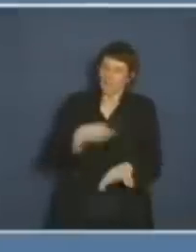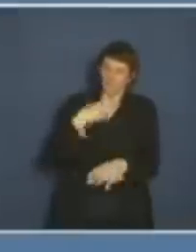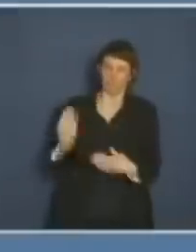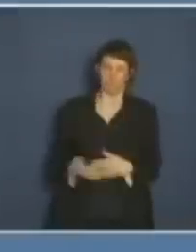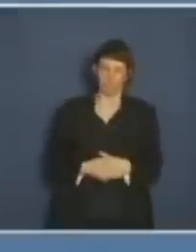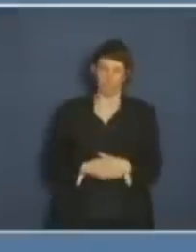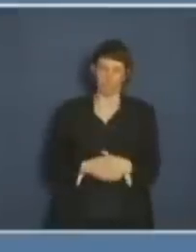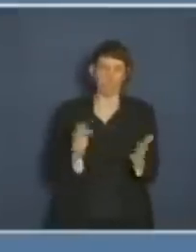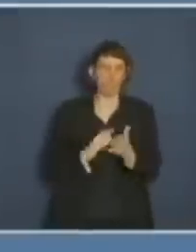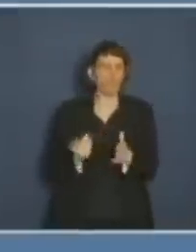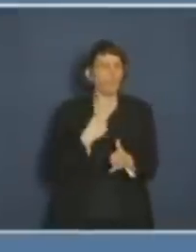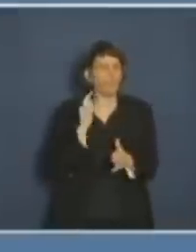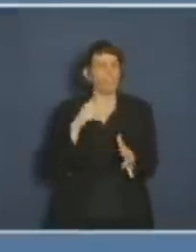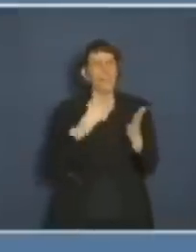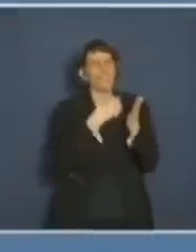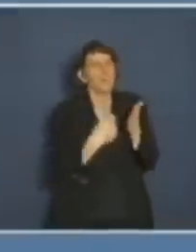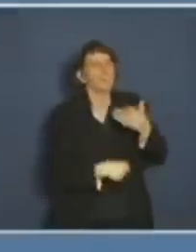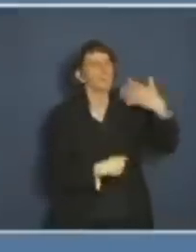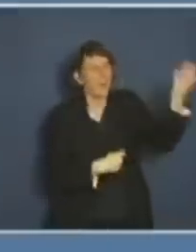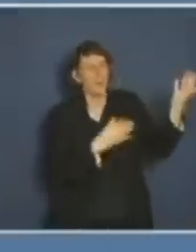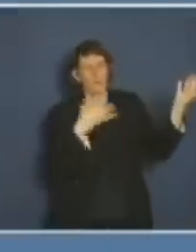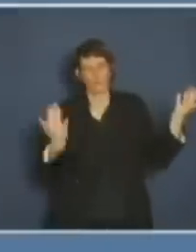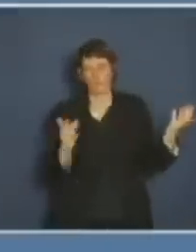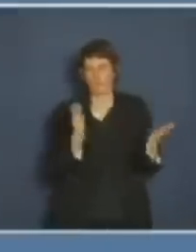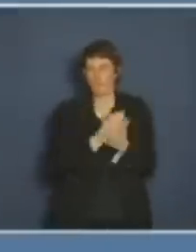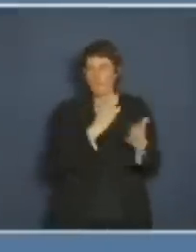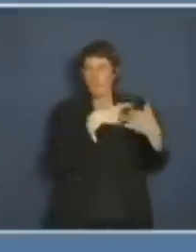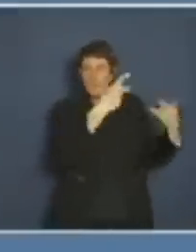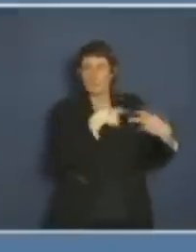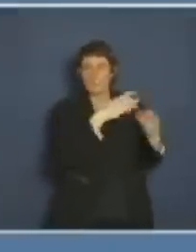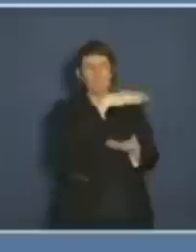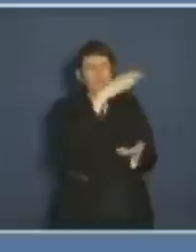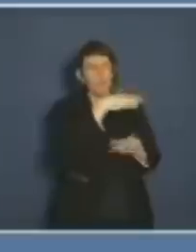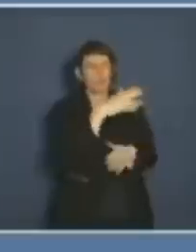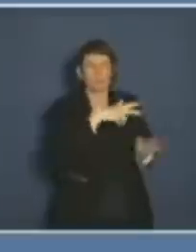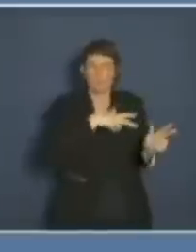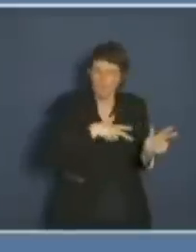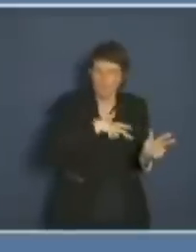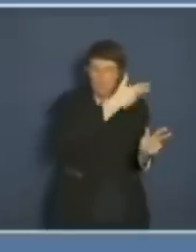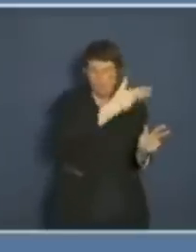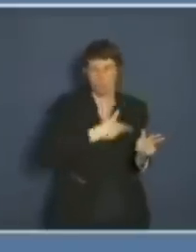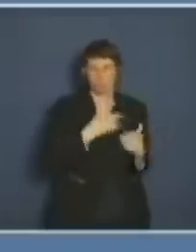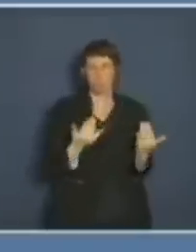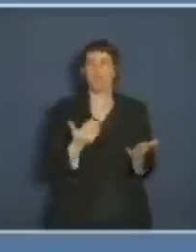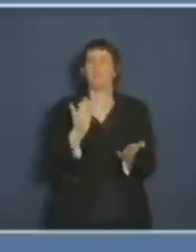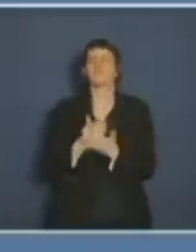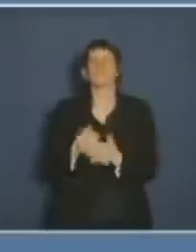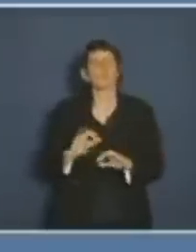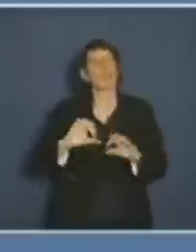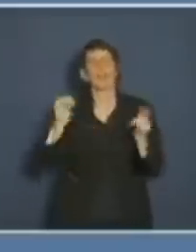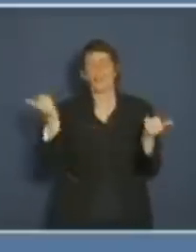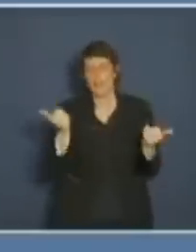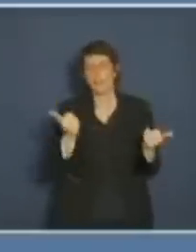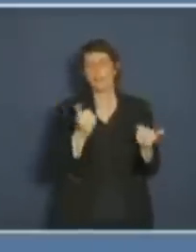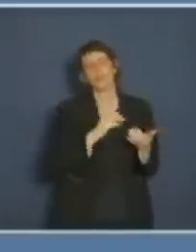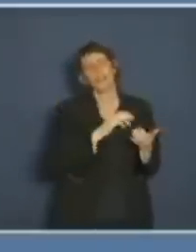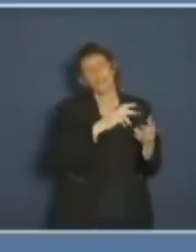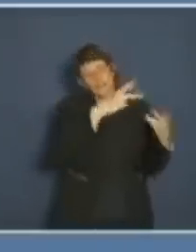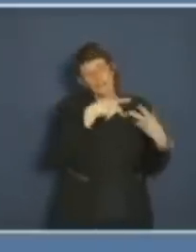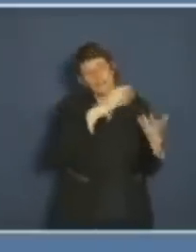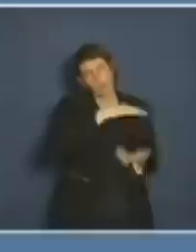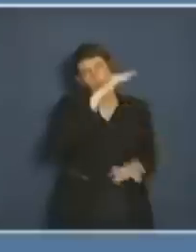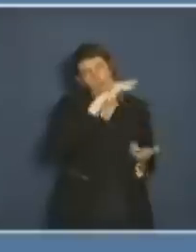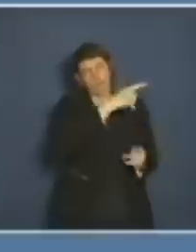wir ja auch Verträge haben und zugesagte Liefermengen. Nun haben wir erlebt, dass Liefermengen, die zugesagt sind, auch